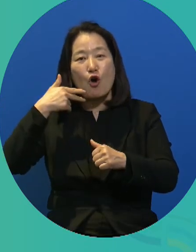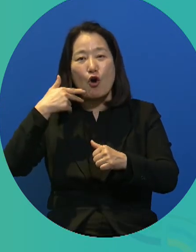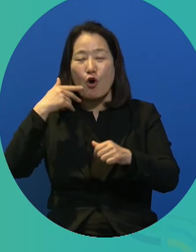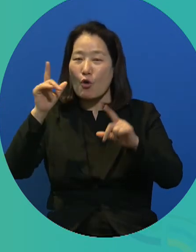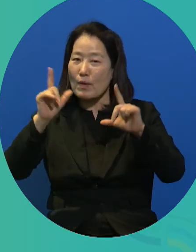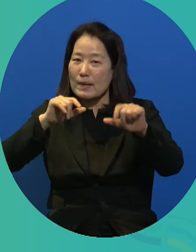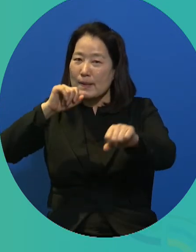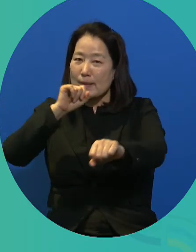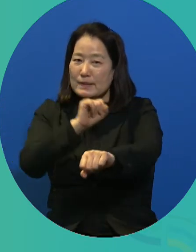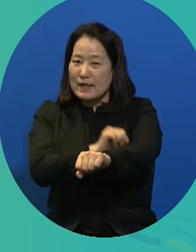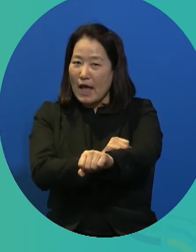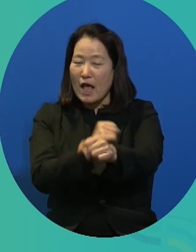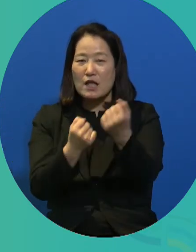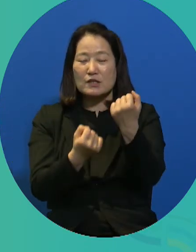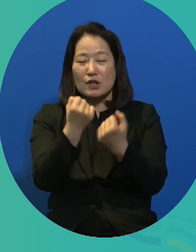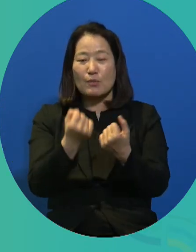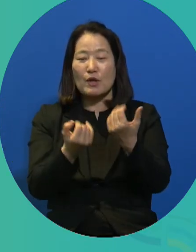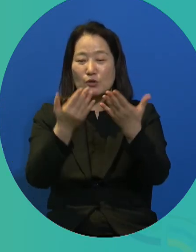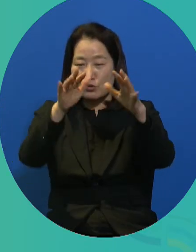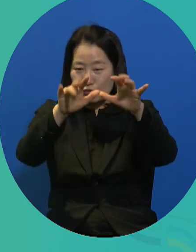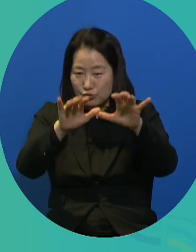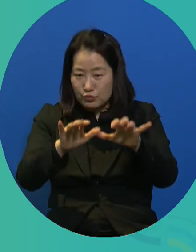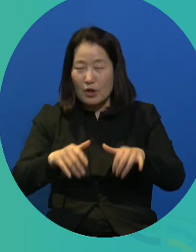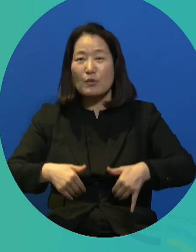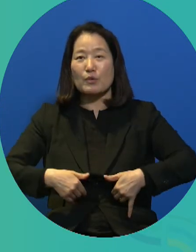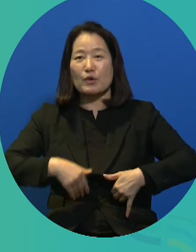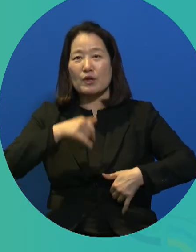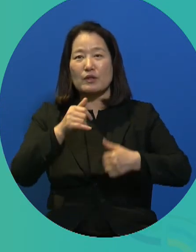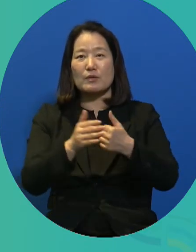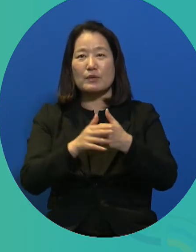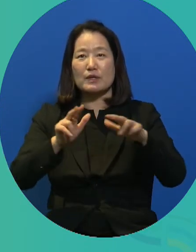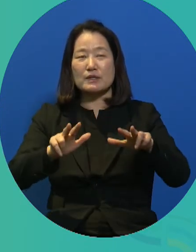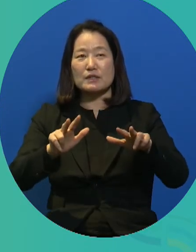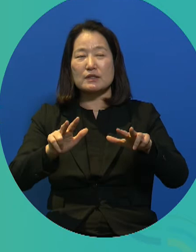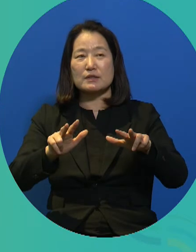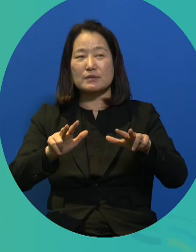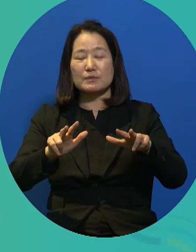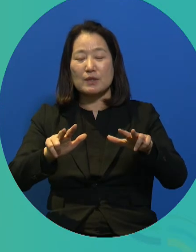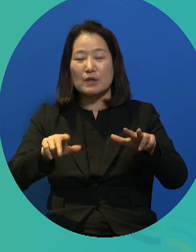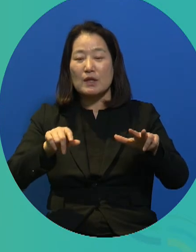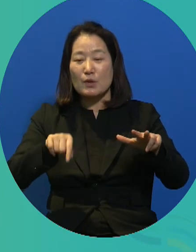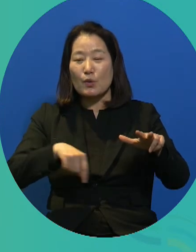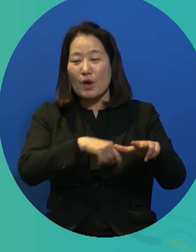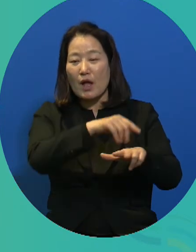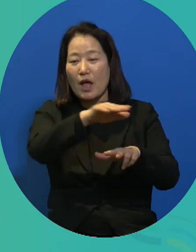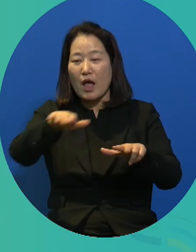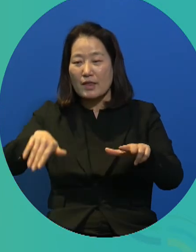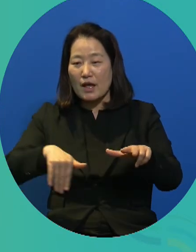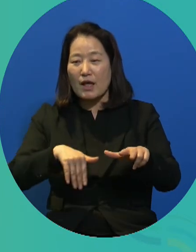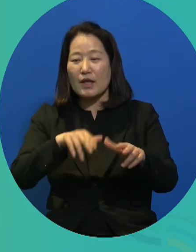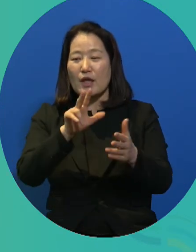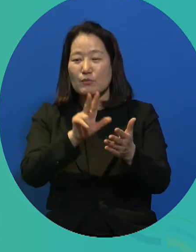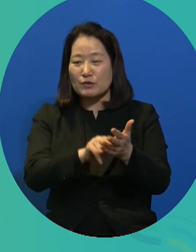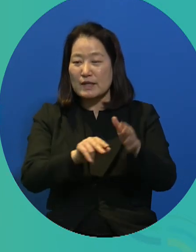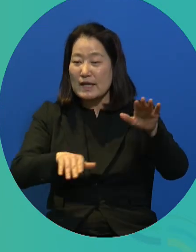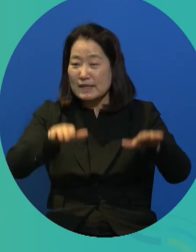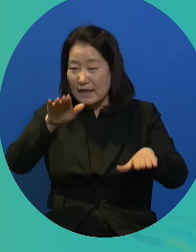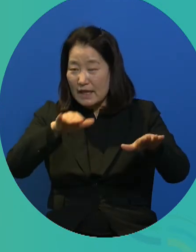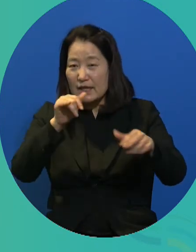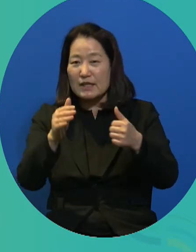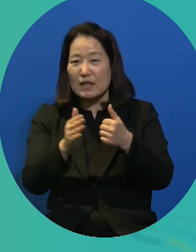전달할지가 매우 중요한 상황입니다. 그렇기 때문에 이런 부분들의 이제 문제 때문에 반드시